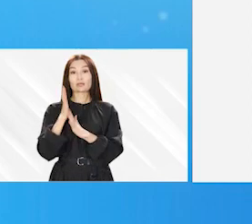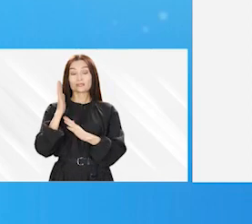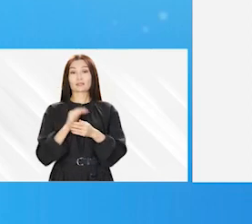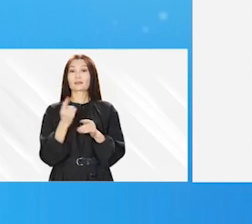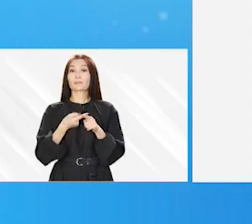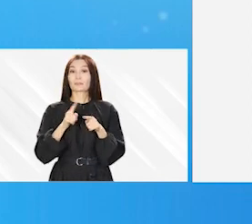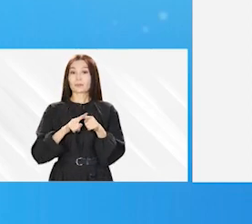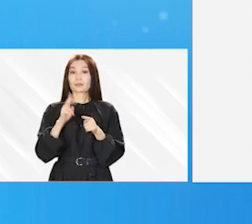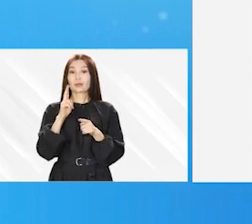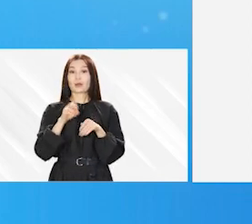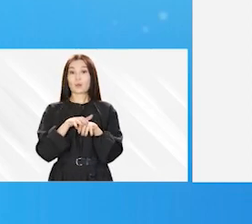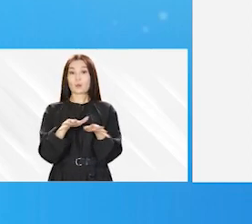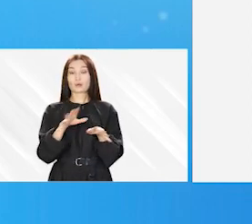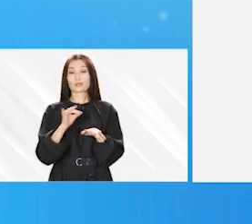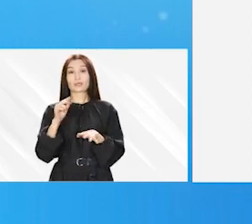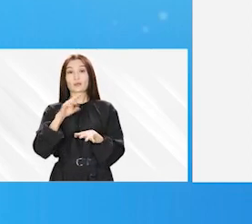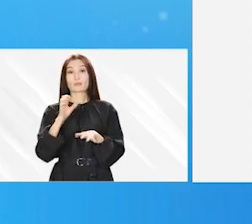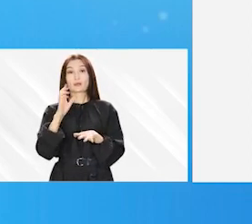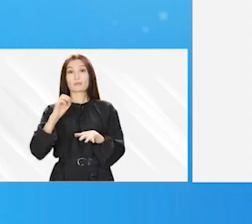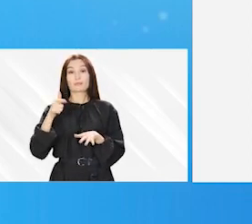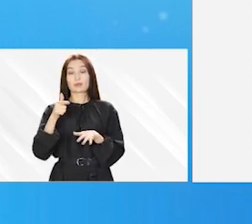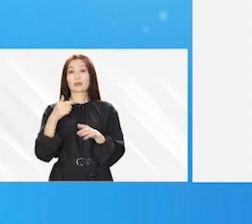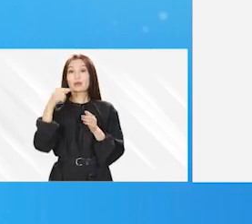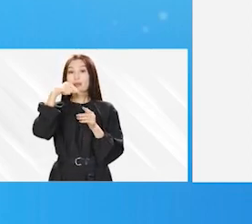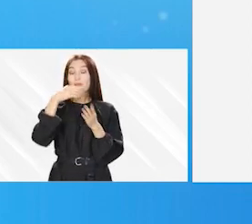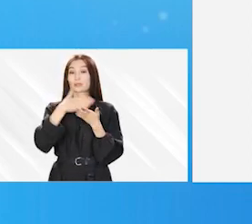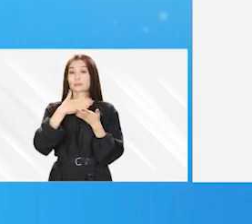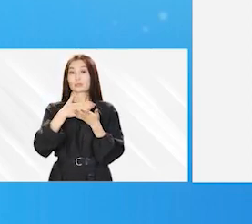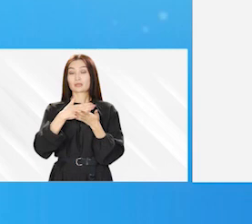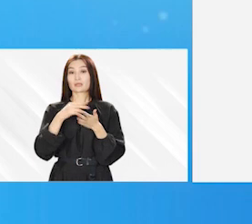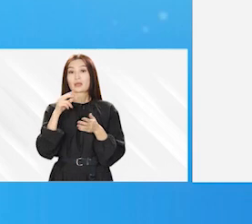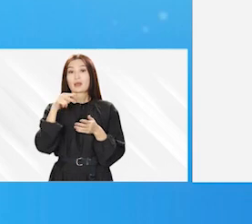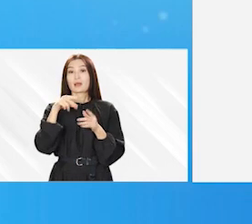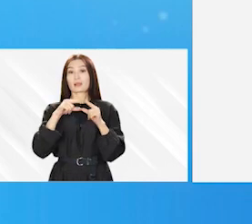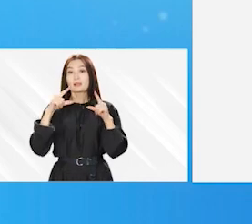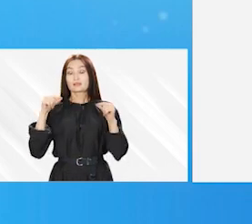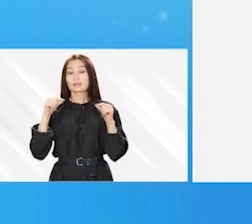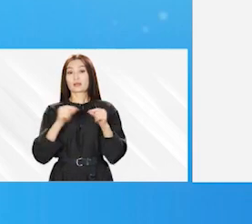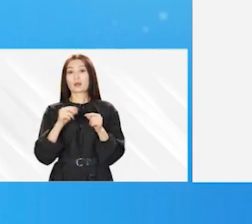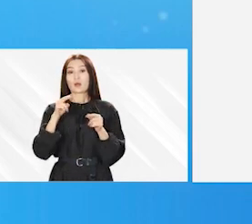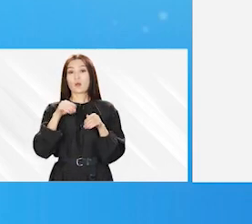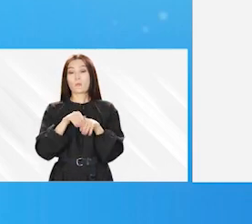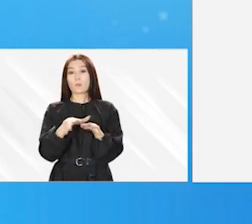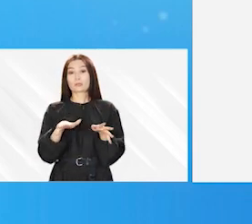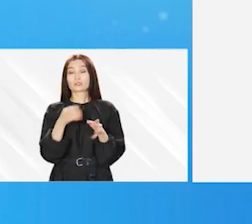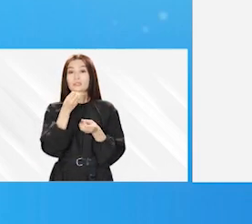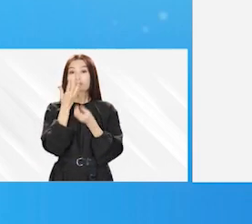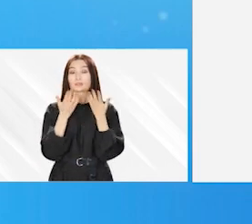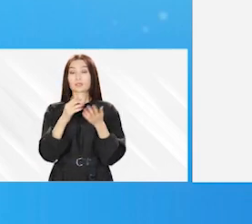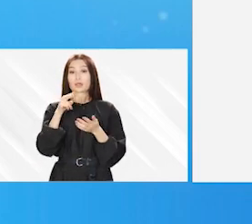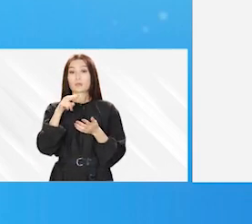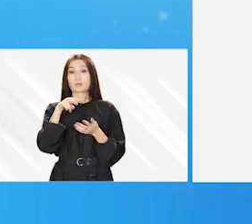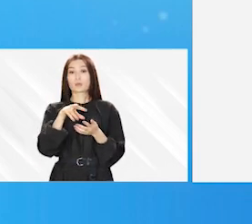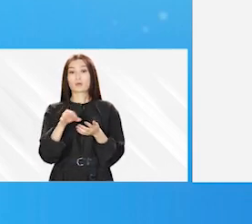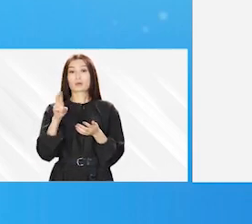это корень и побег она побеги располагаются листья почки цветки плоды